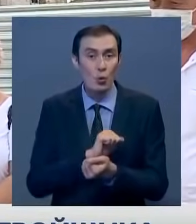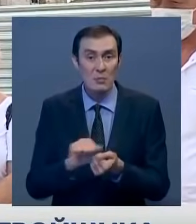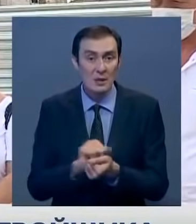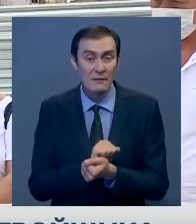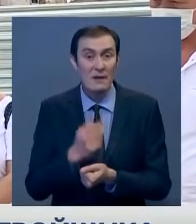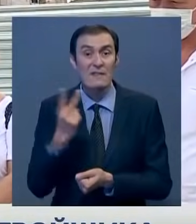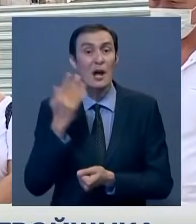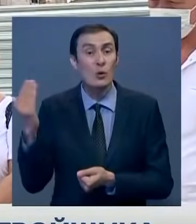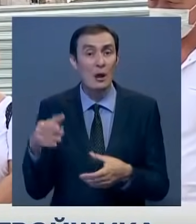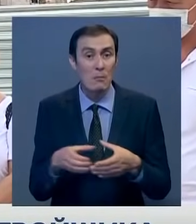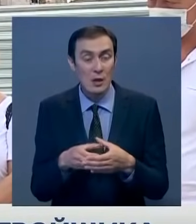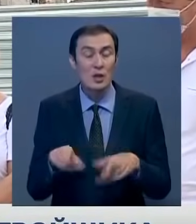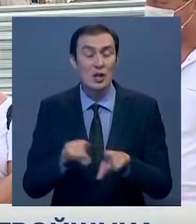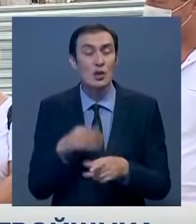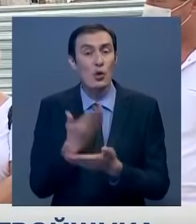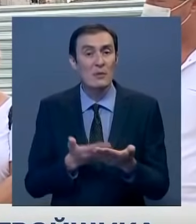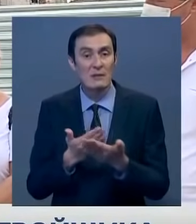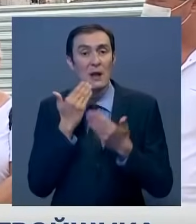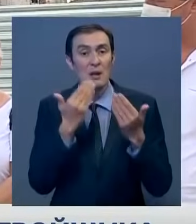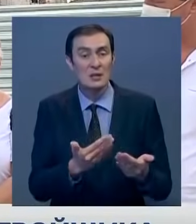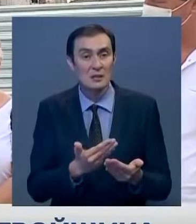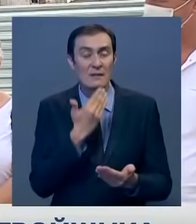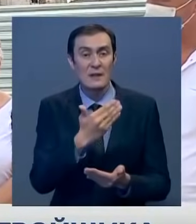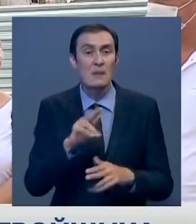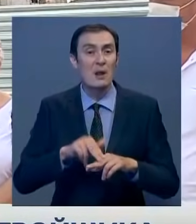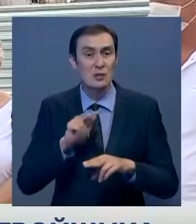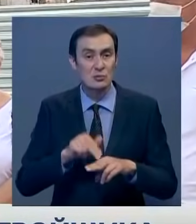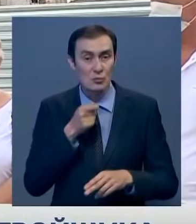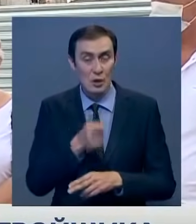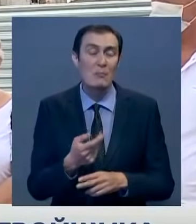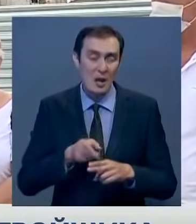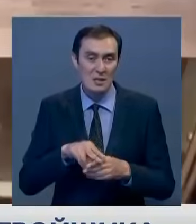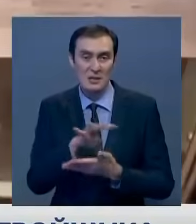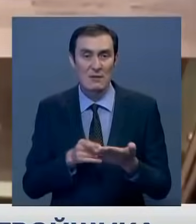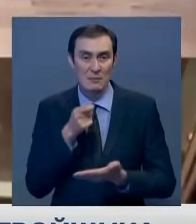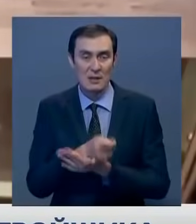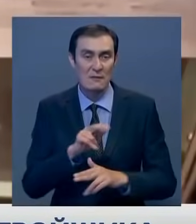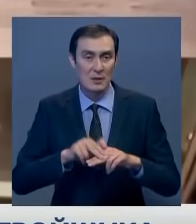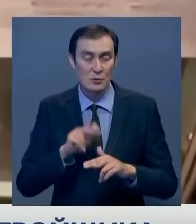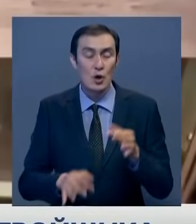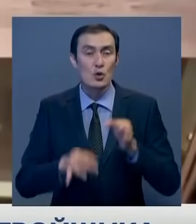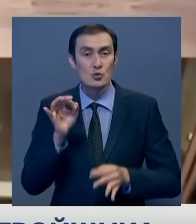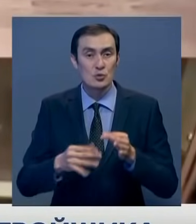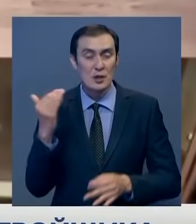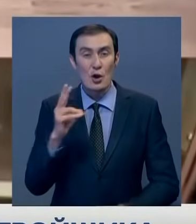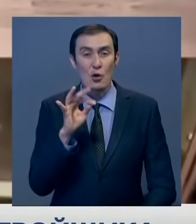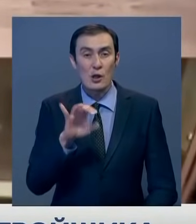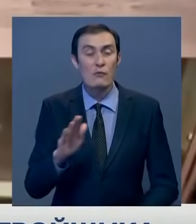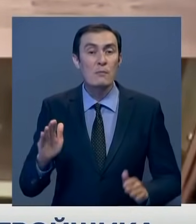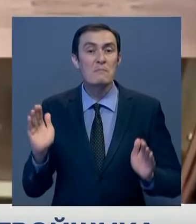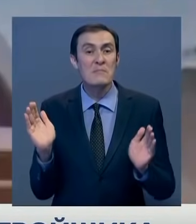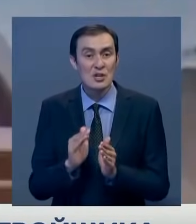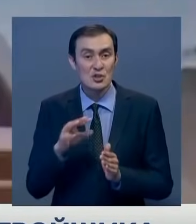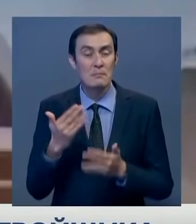второй стороны, вместе с тем рекомендовал обратиться в ДВД. Что мы и сделали. Судья дал Котлярову меньше, чем